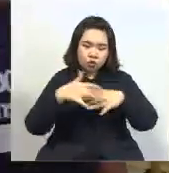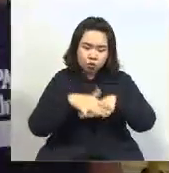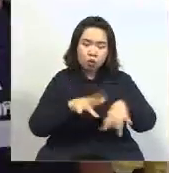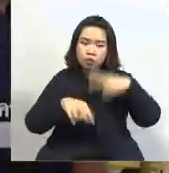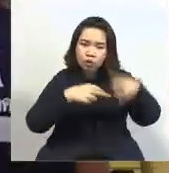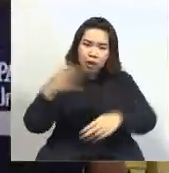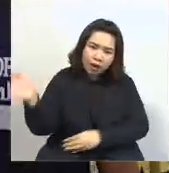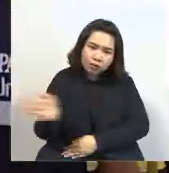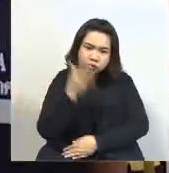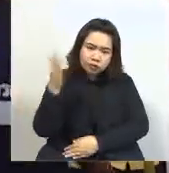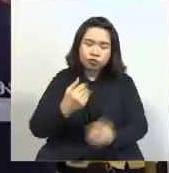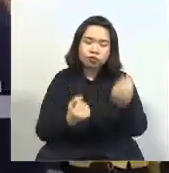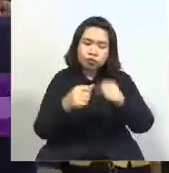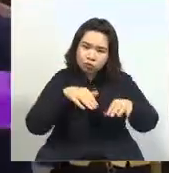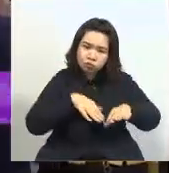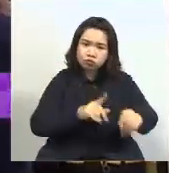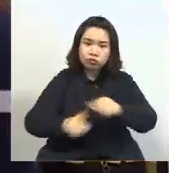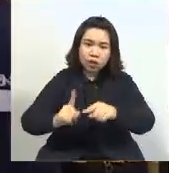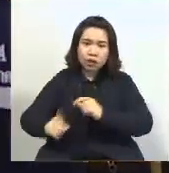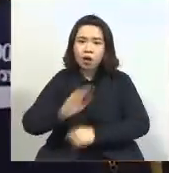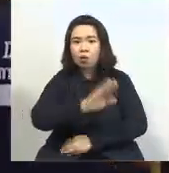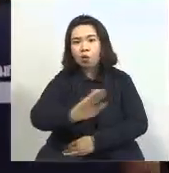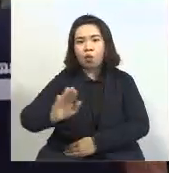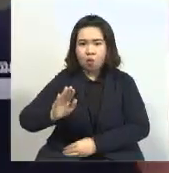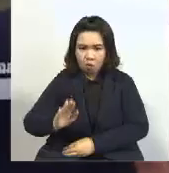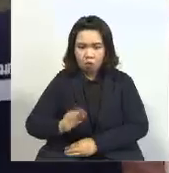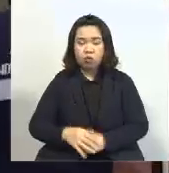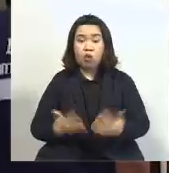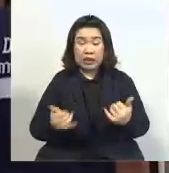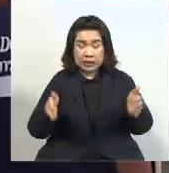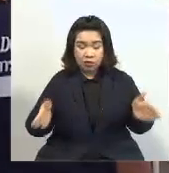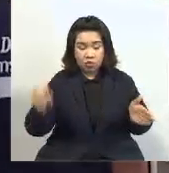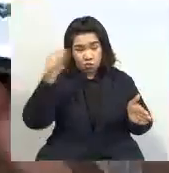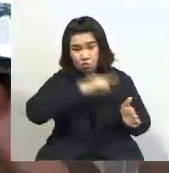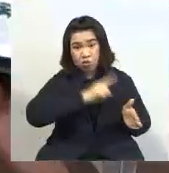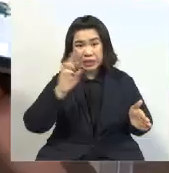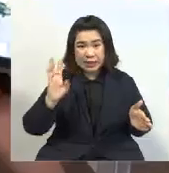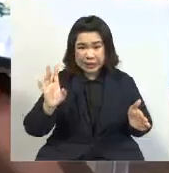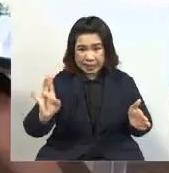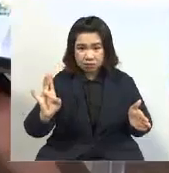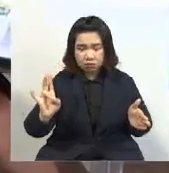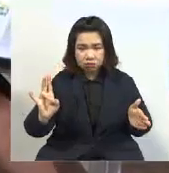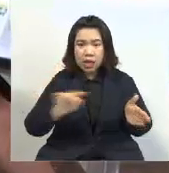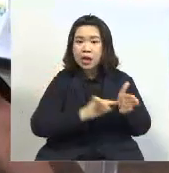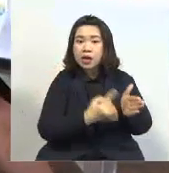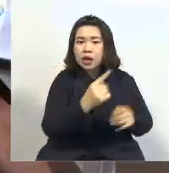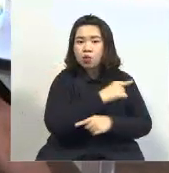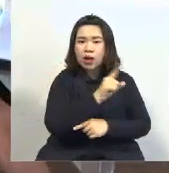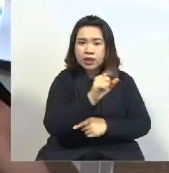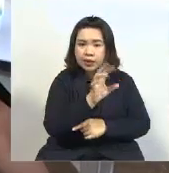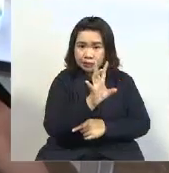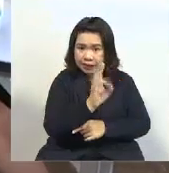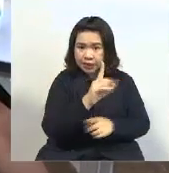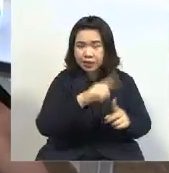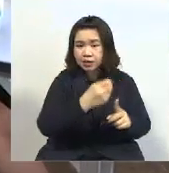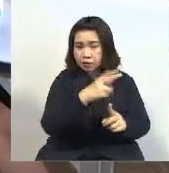จราจรและวินัยการจราจรในแต่ละพื้นที่ซึ่งช่วง7วันแห่งความปลอดภัยทางถนนก็คือตั้งแต่27ธันวาค